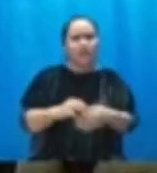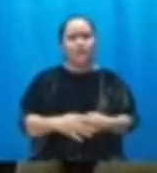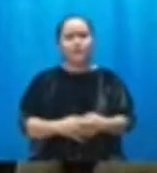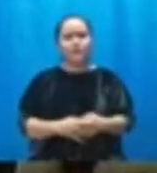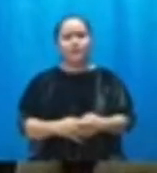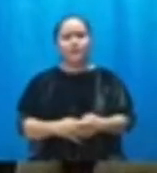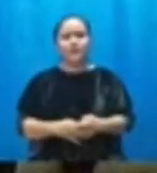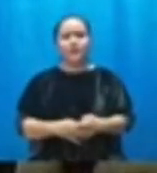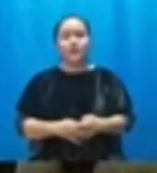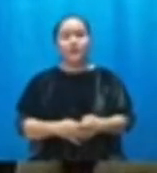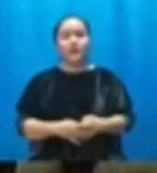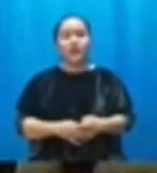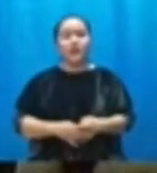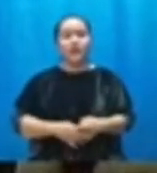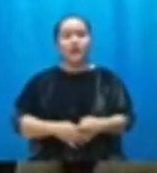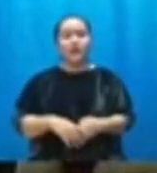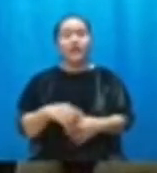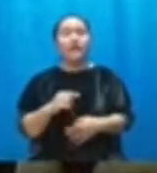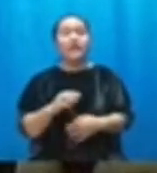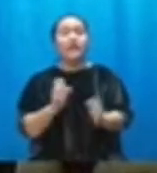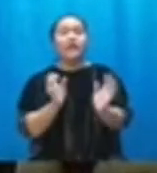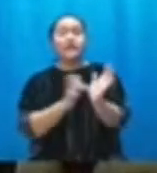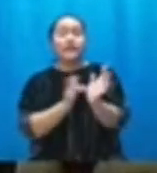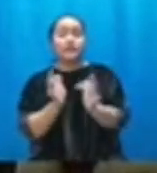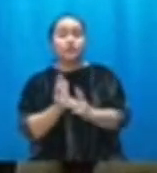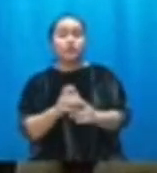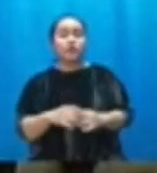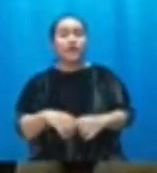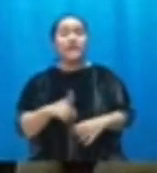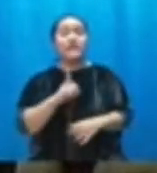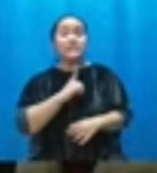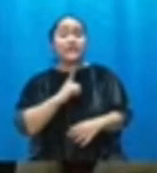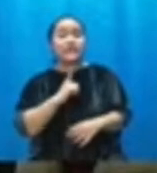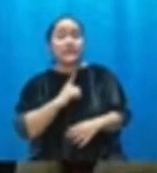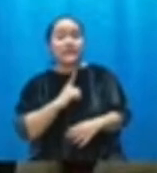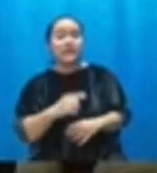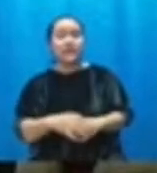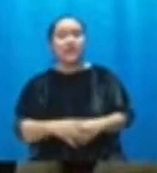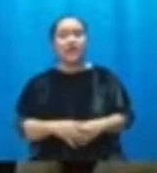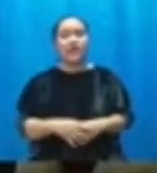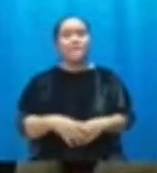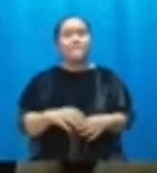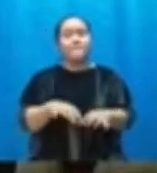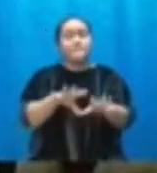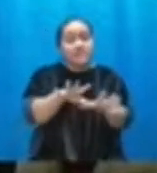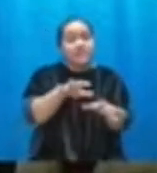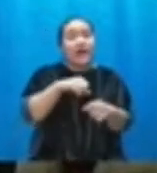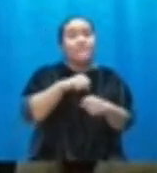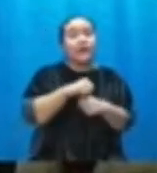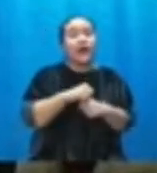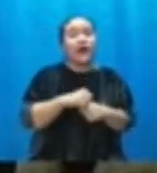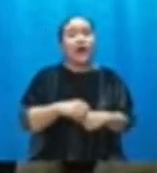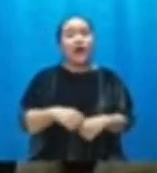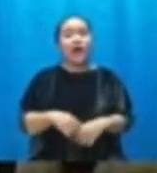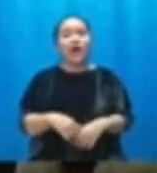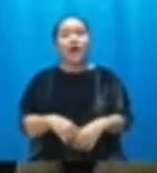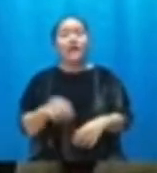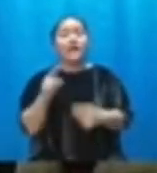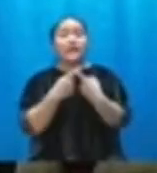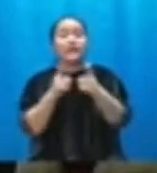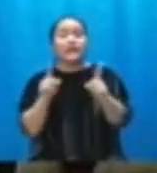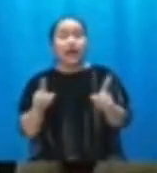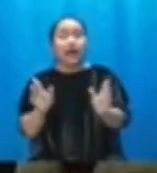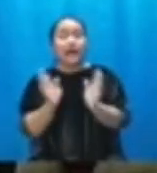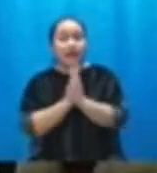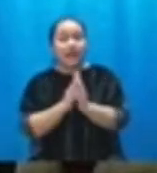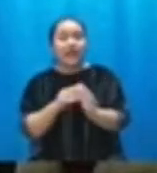Hai Diaz disendirikan ini dia tidak hanya dijamah Hai tetapi jarinya dimasukkan